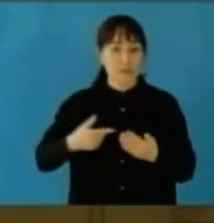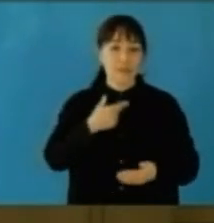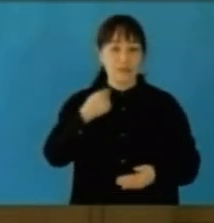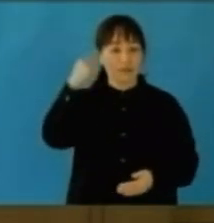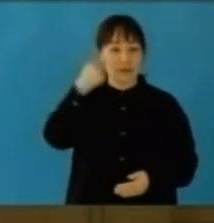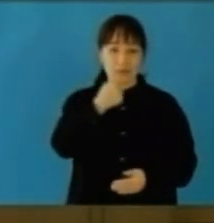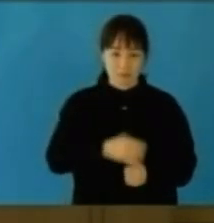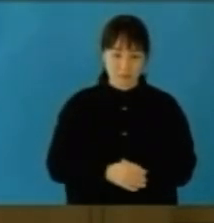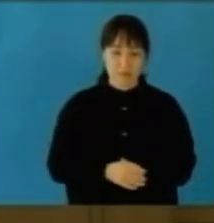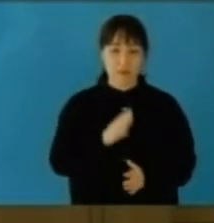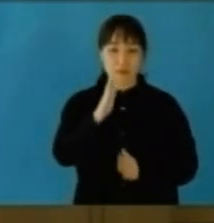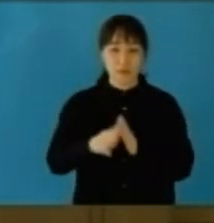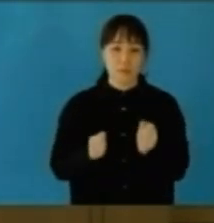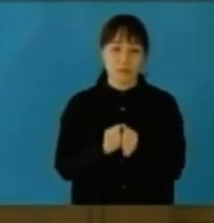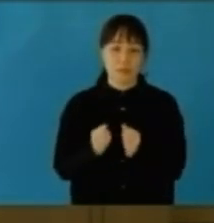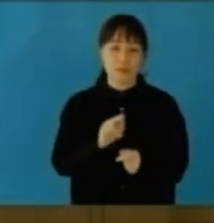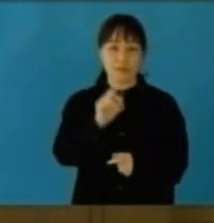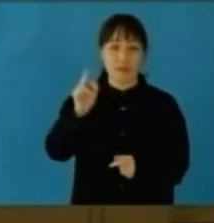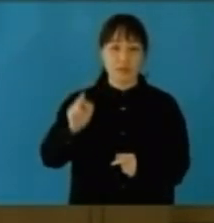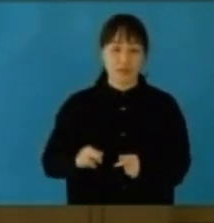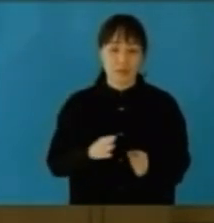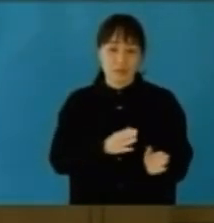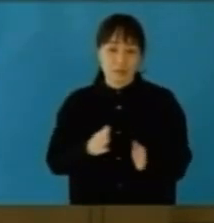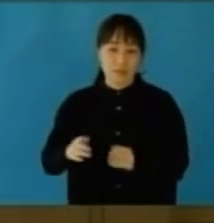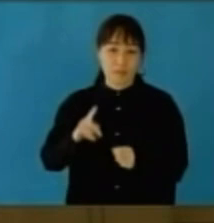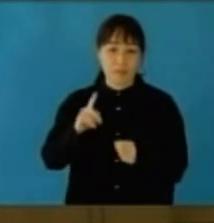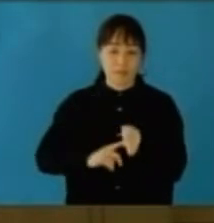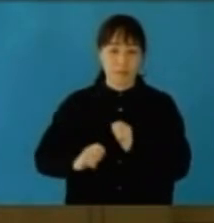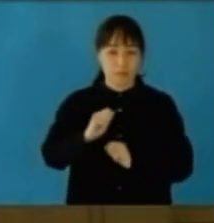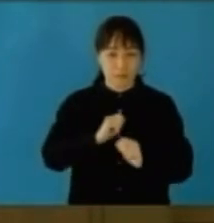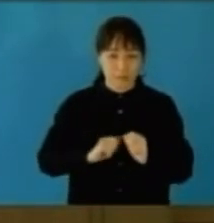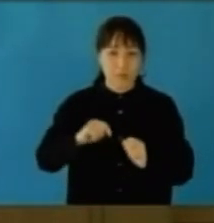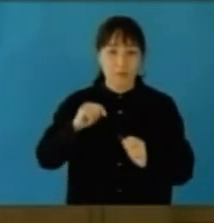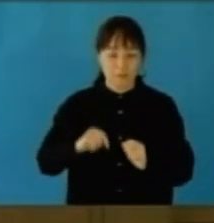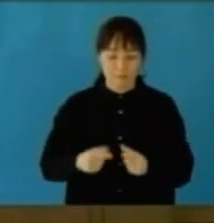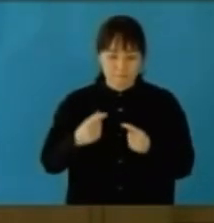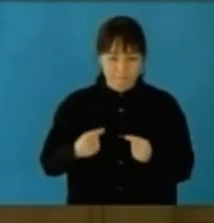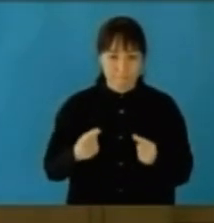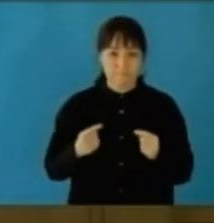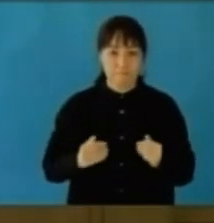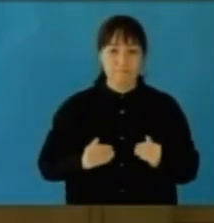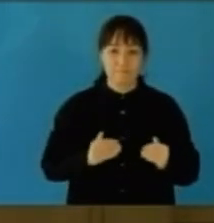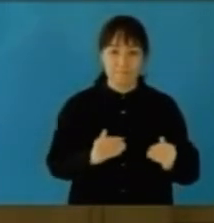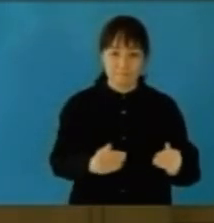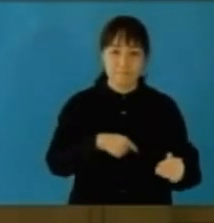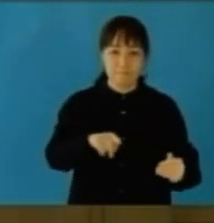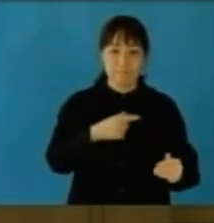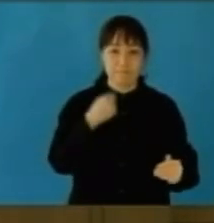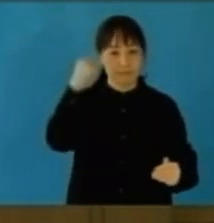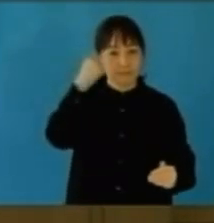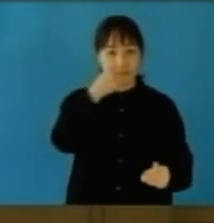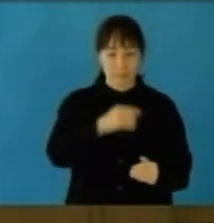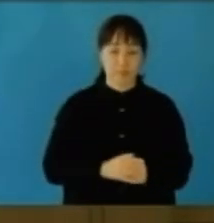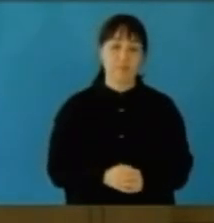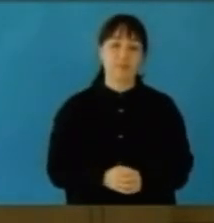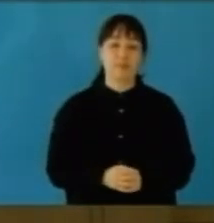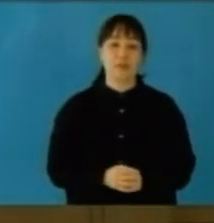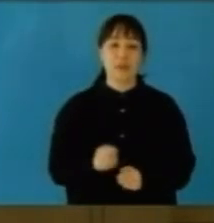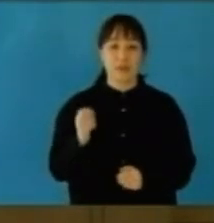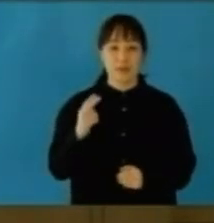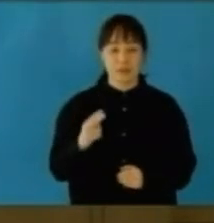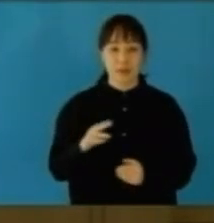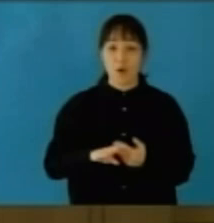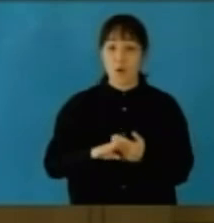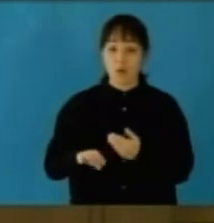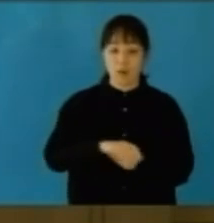ており、スポーツコンベンションセンターの整備に向けた取り組みについても着実に進めてまいりたいと考えております。さらにその他の